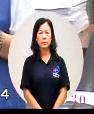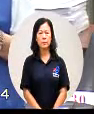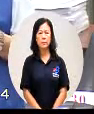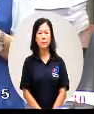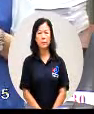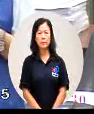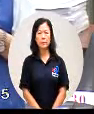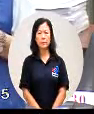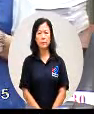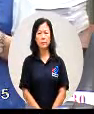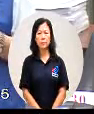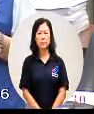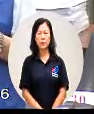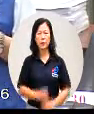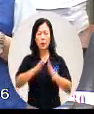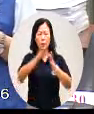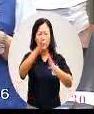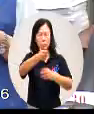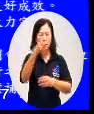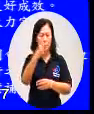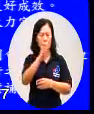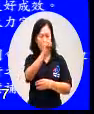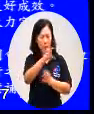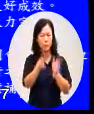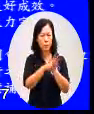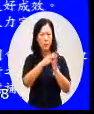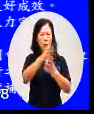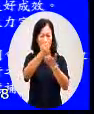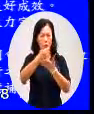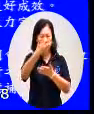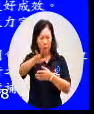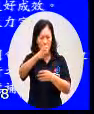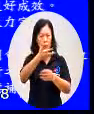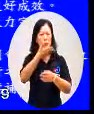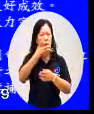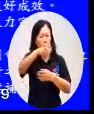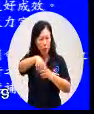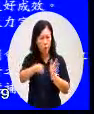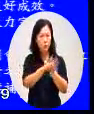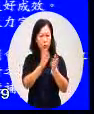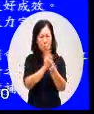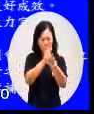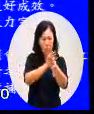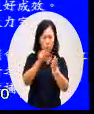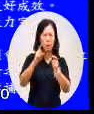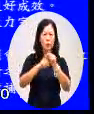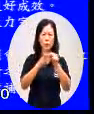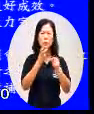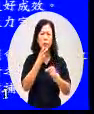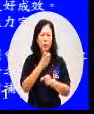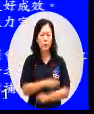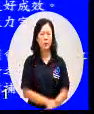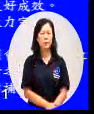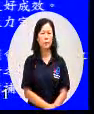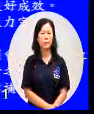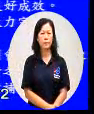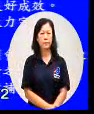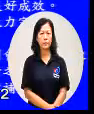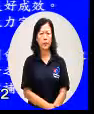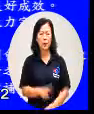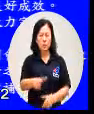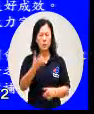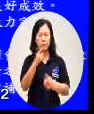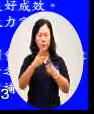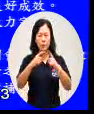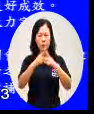面，哦，市长我跟你讲哈，请水利局的督促中央哦，这个虽然我们是。人民